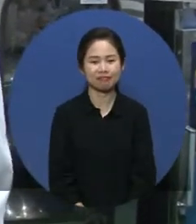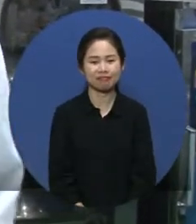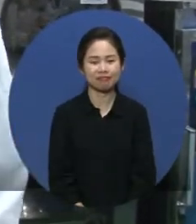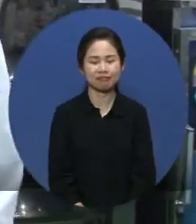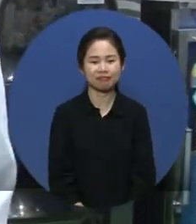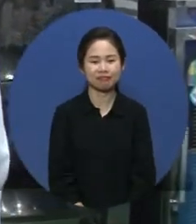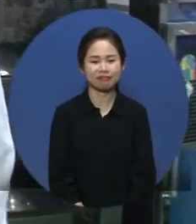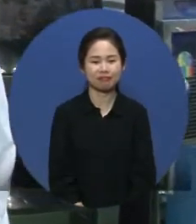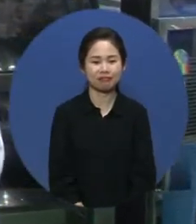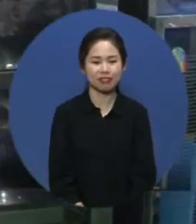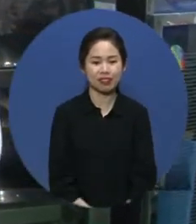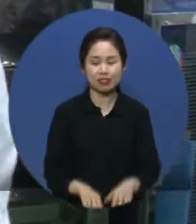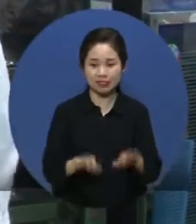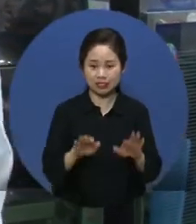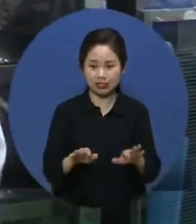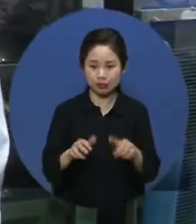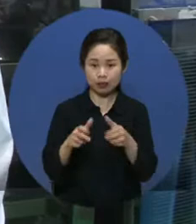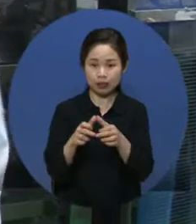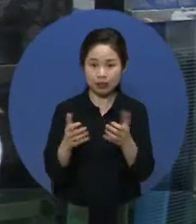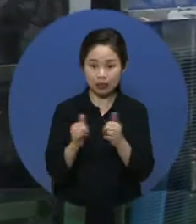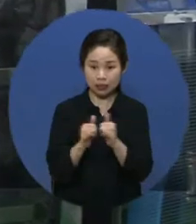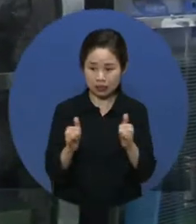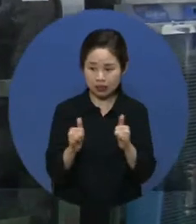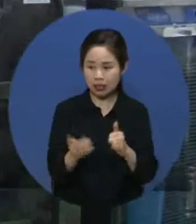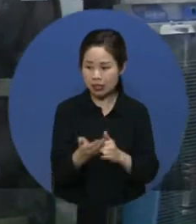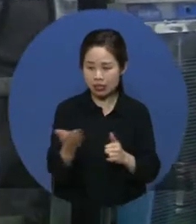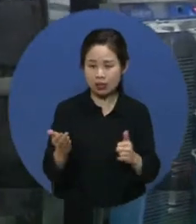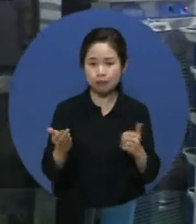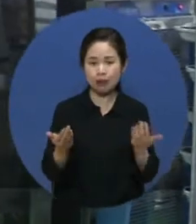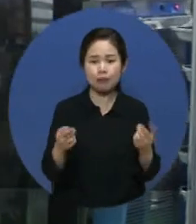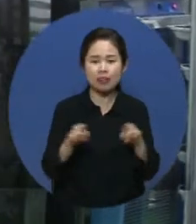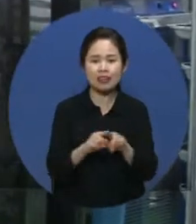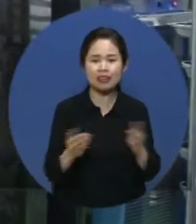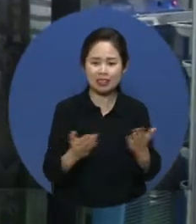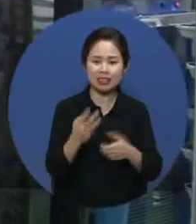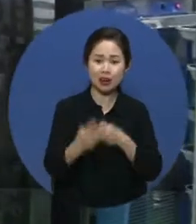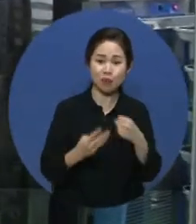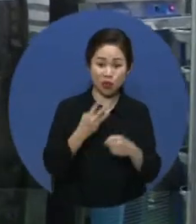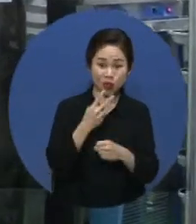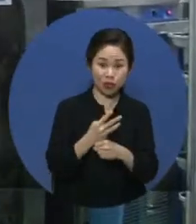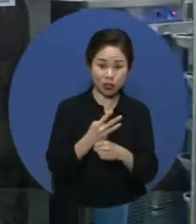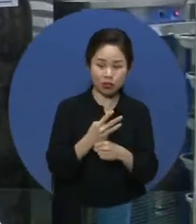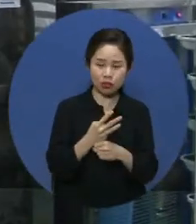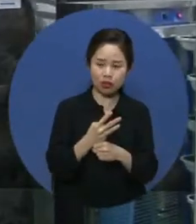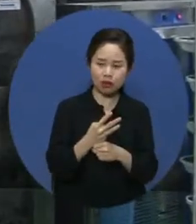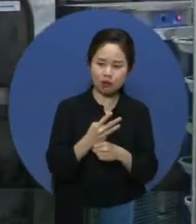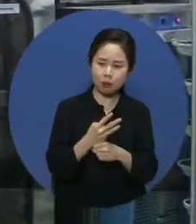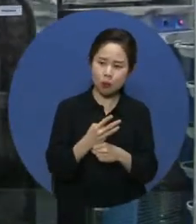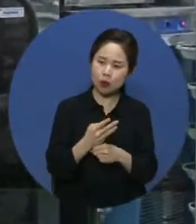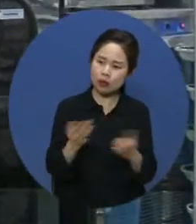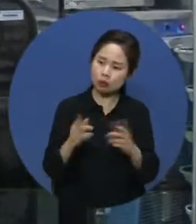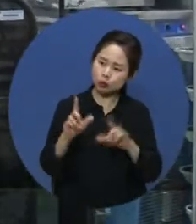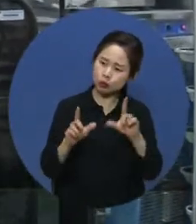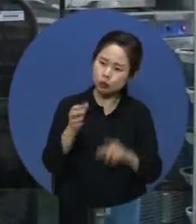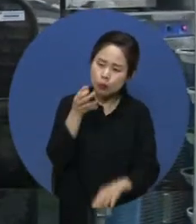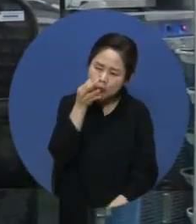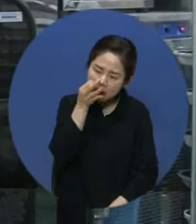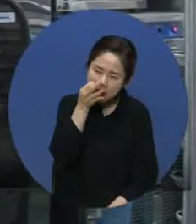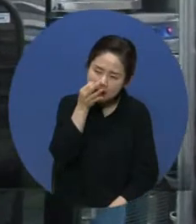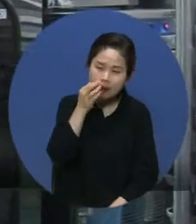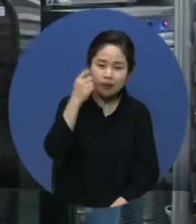이렇게 이제 3년 동안 같이 일해 보시면서 일하시는 거 이제 보니까 어떠세요?